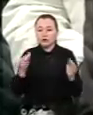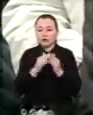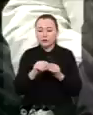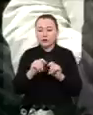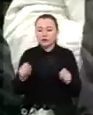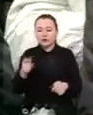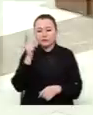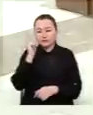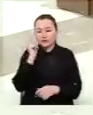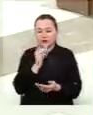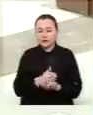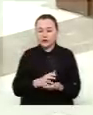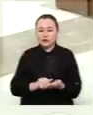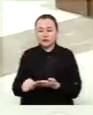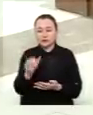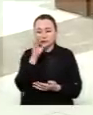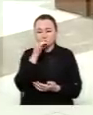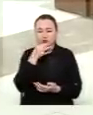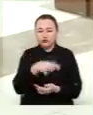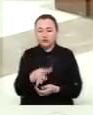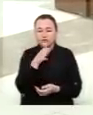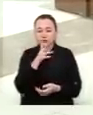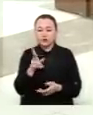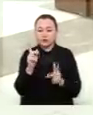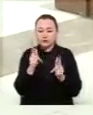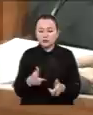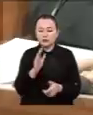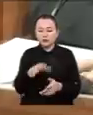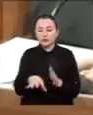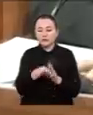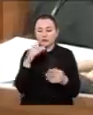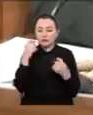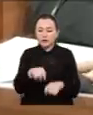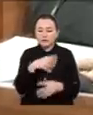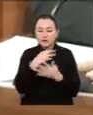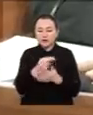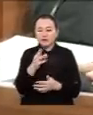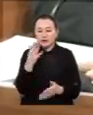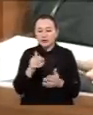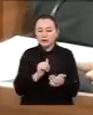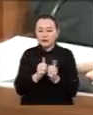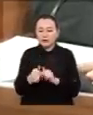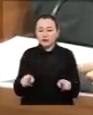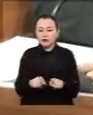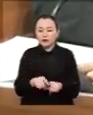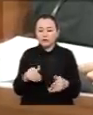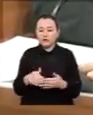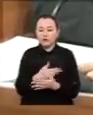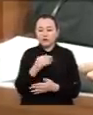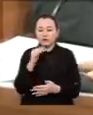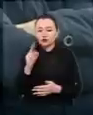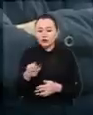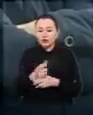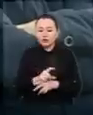откровенно ветхие и могут разрушиться в любой момент. У тех, кто согласится, будет выбор – продать свою квартиру или обменять ее на такую же в новом ЖК,